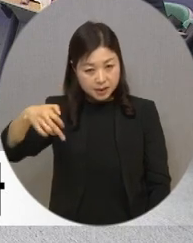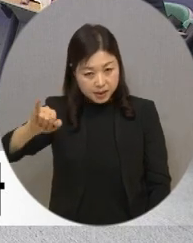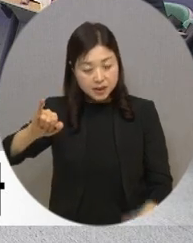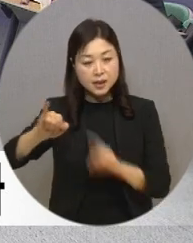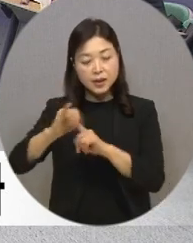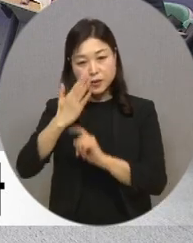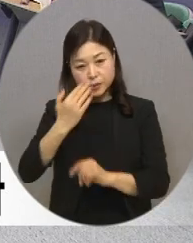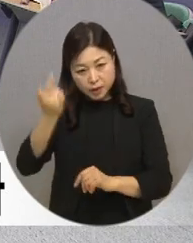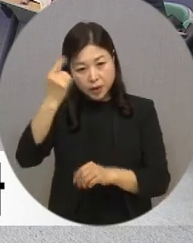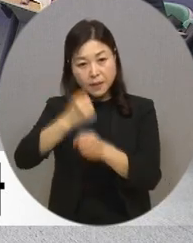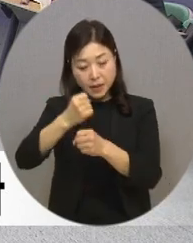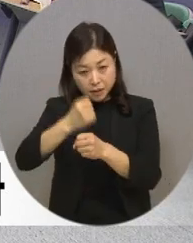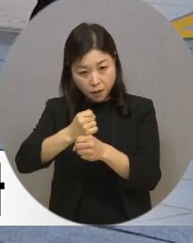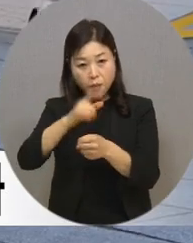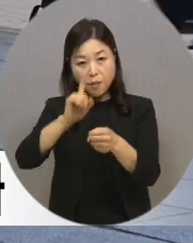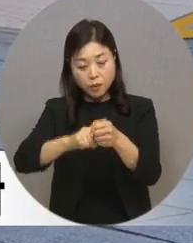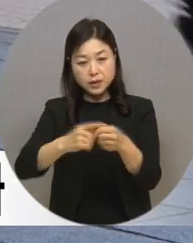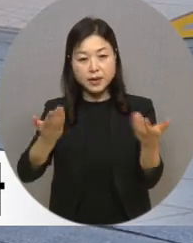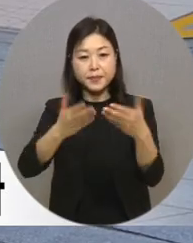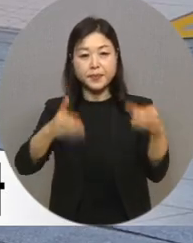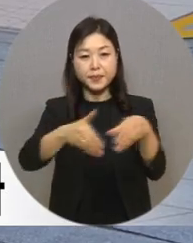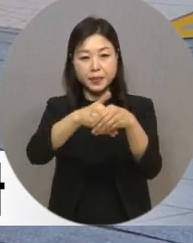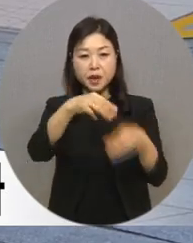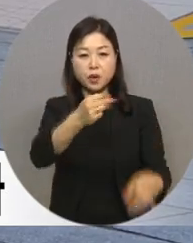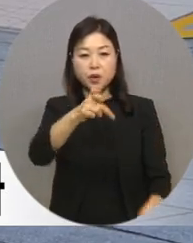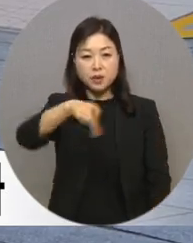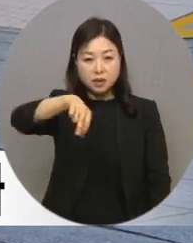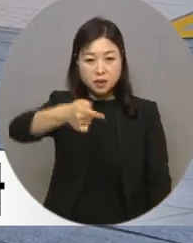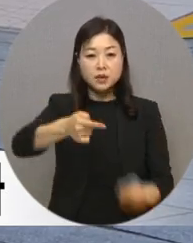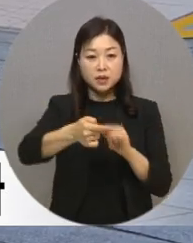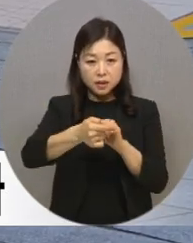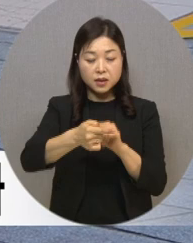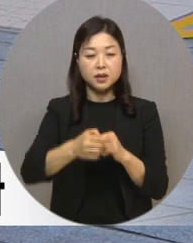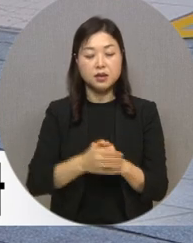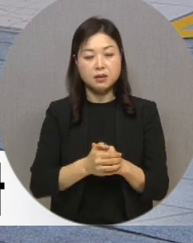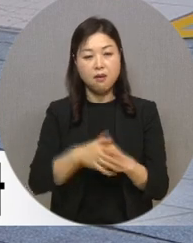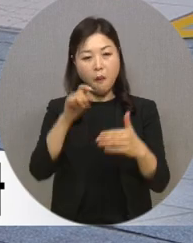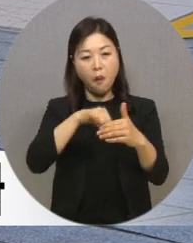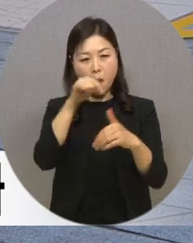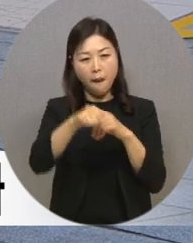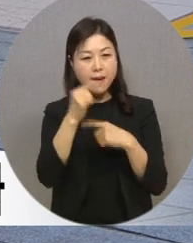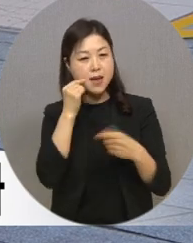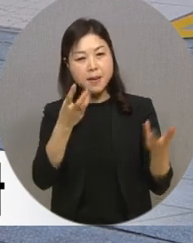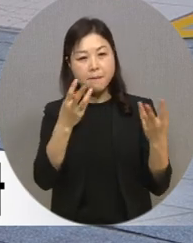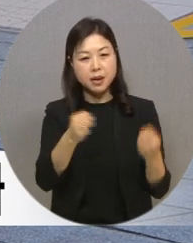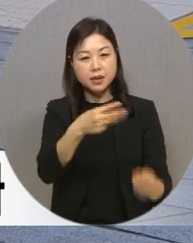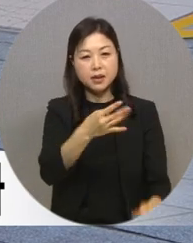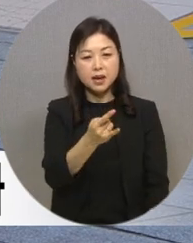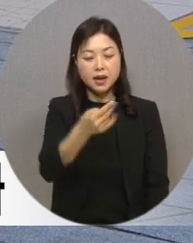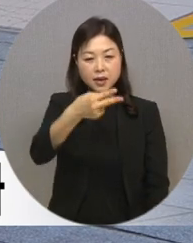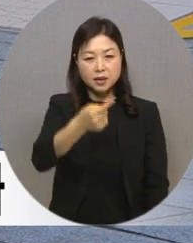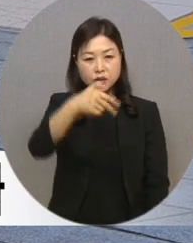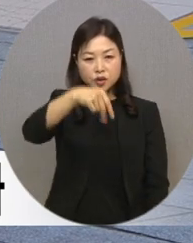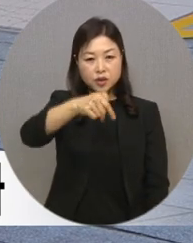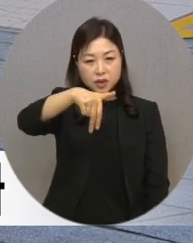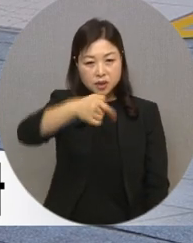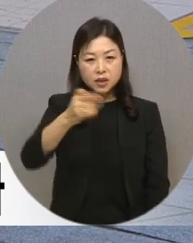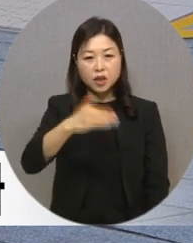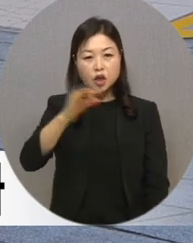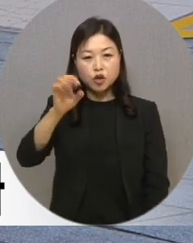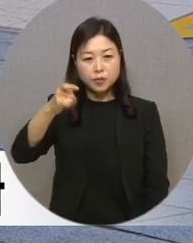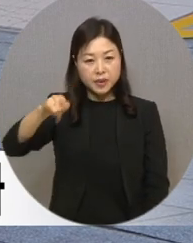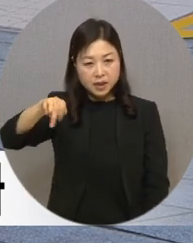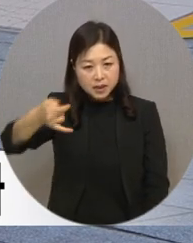업무 협약을 체결했습니다 로커스는 국내외적으로 큰 인기를 끈 레드 슈즈와 유미의 세포들 등의